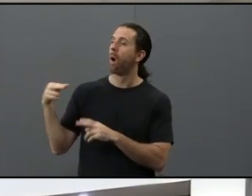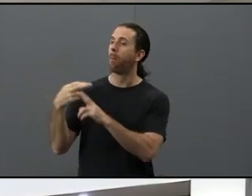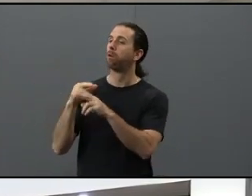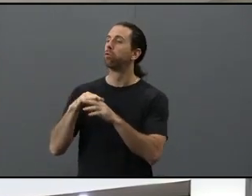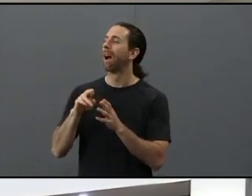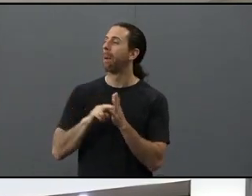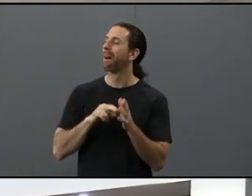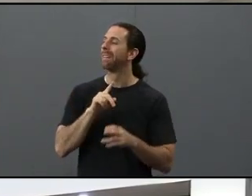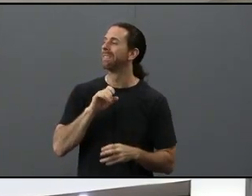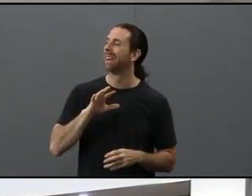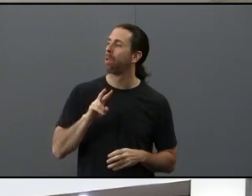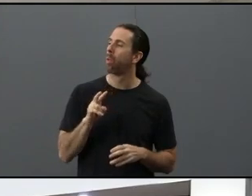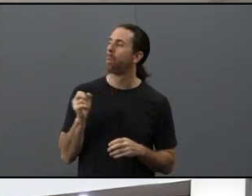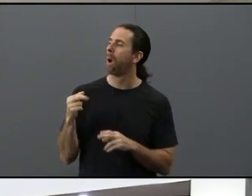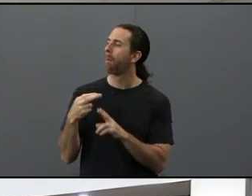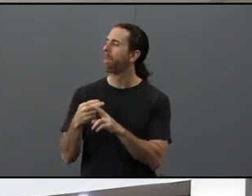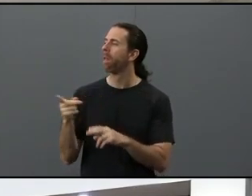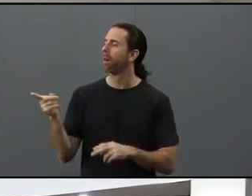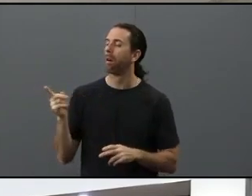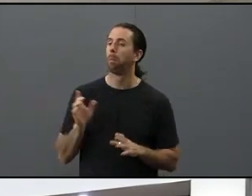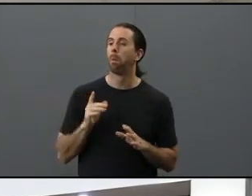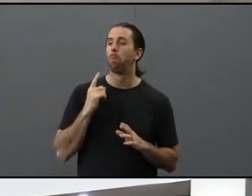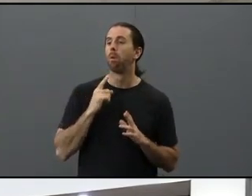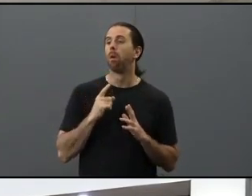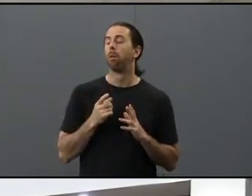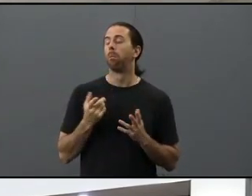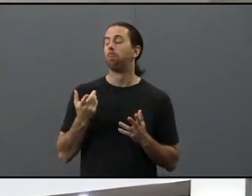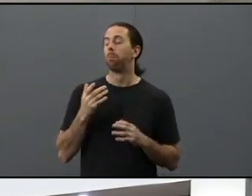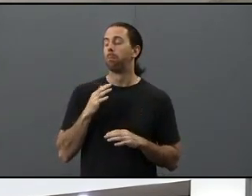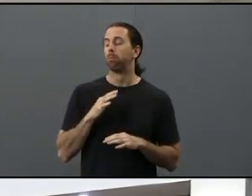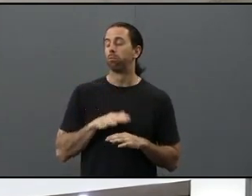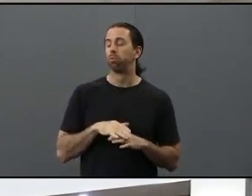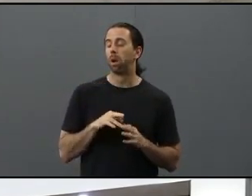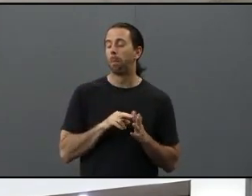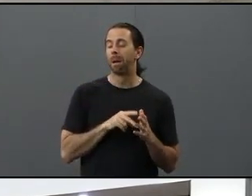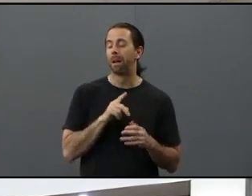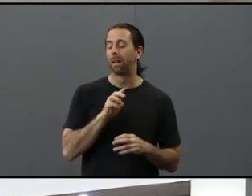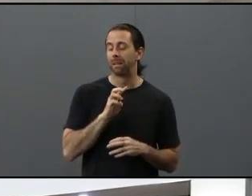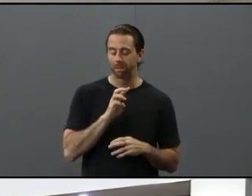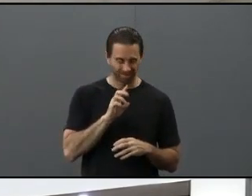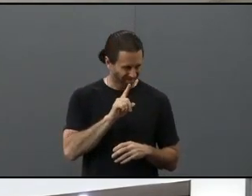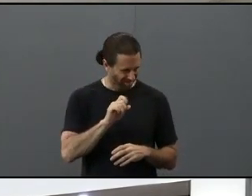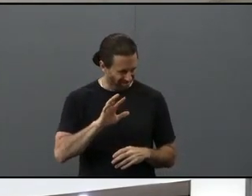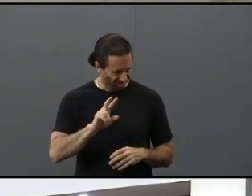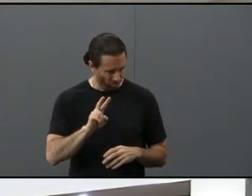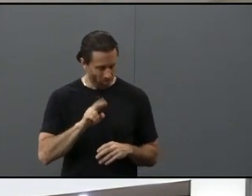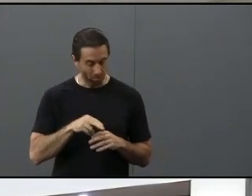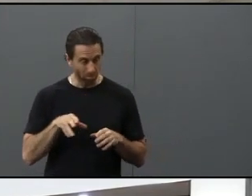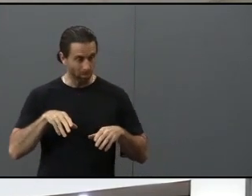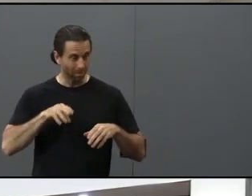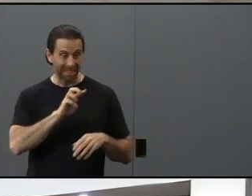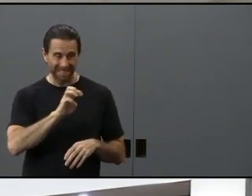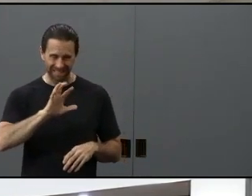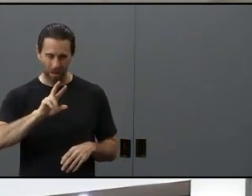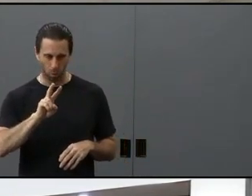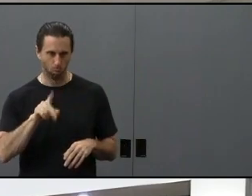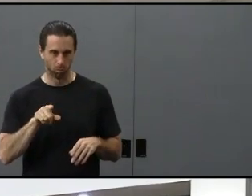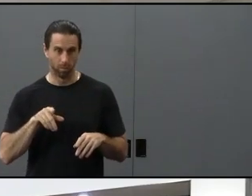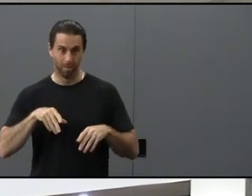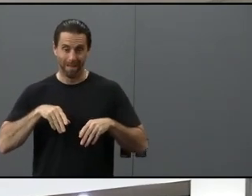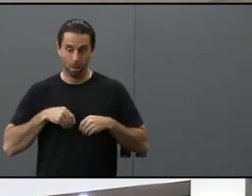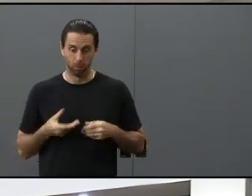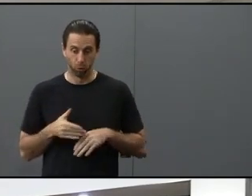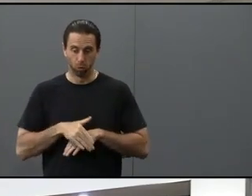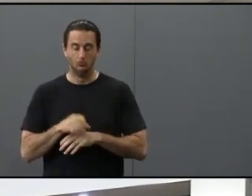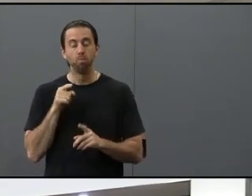règlement 152 peut-être pour commencer par le règlement 652 qui est en adoption d'ailleurs ce soir il y avait des copies à l'entrée le